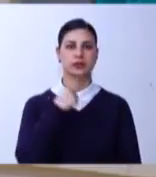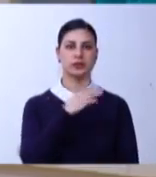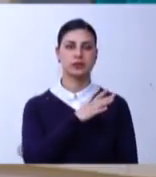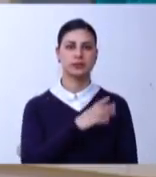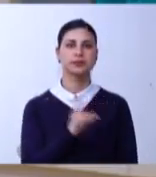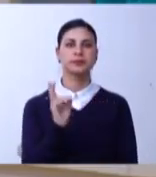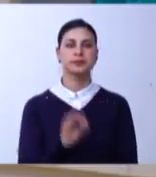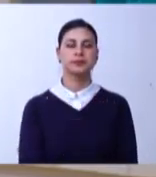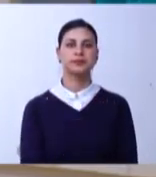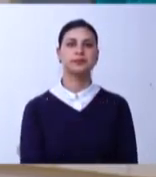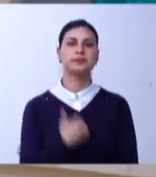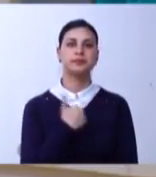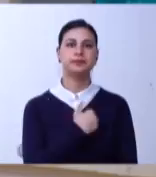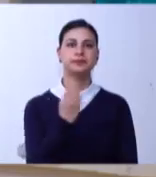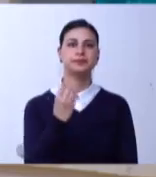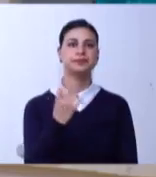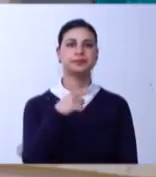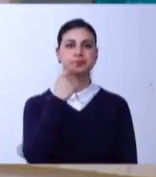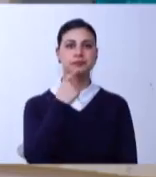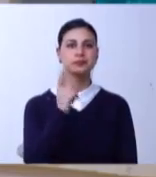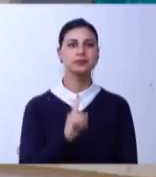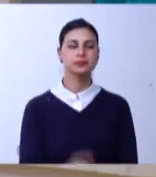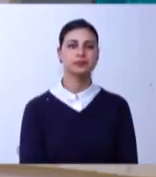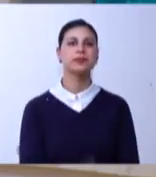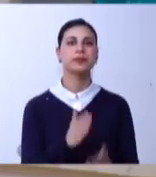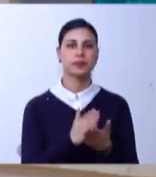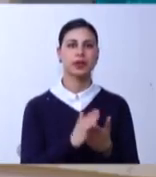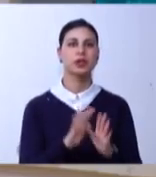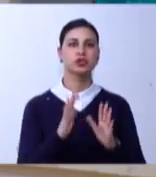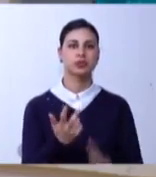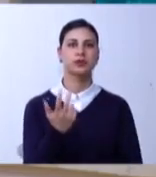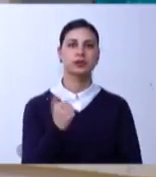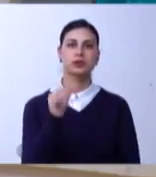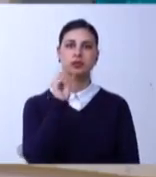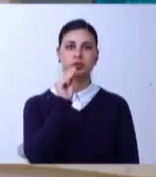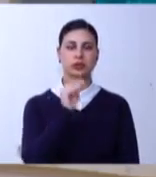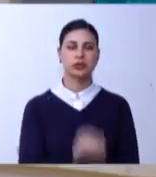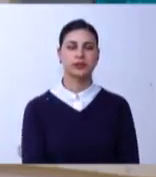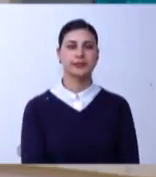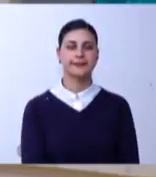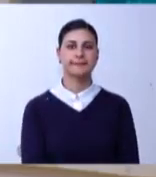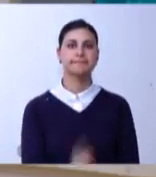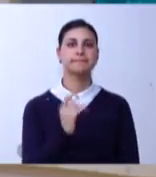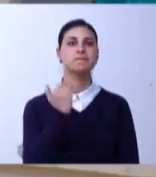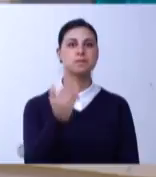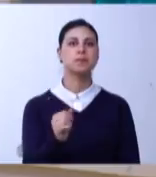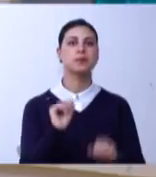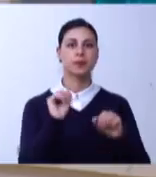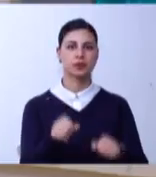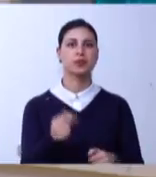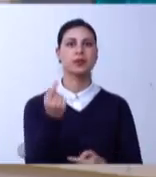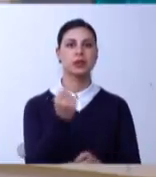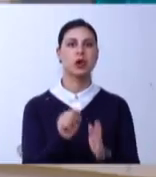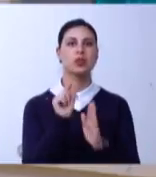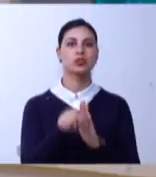ხო? თუმცა მინდა კიდევ ერთხელ აღნიშნო, არის შემთხვევები ნამდვილად, როდესაც ბავშვი შეიძლება